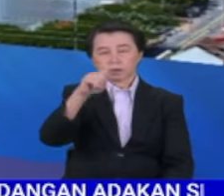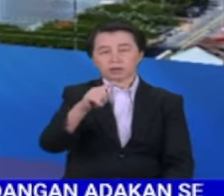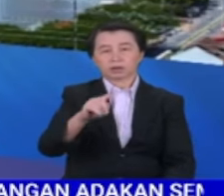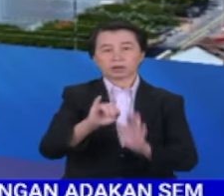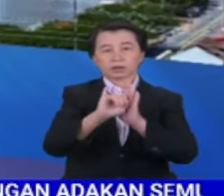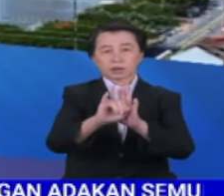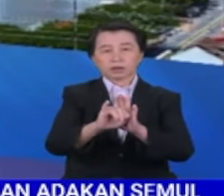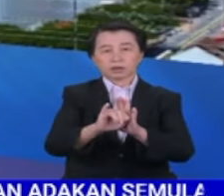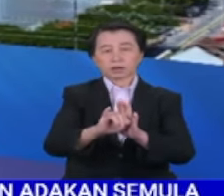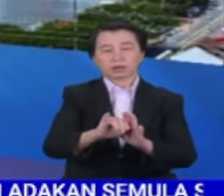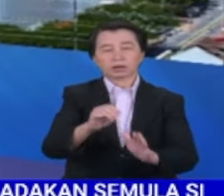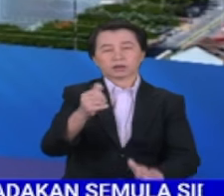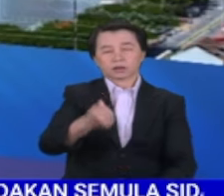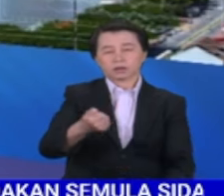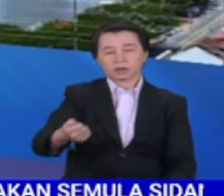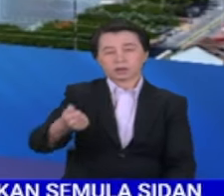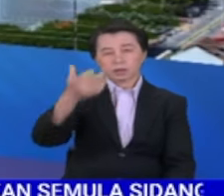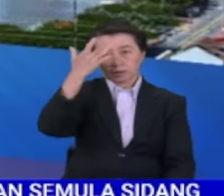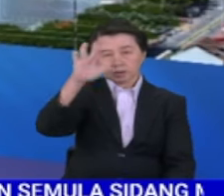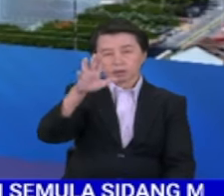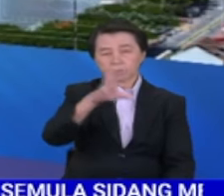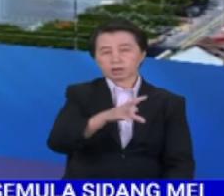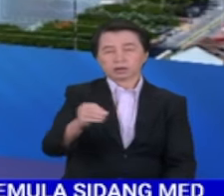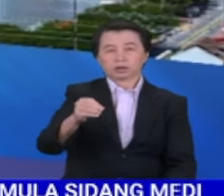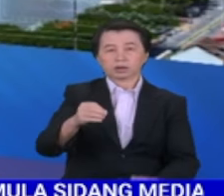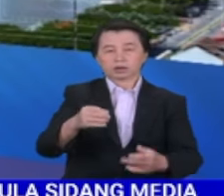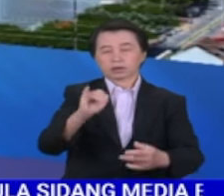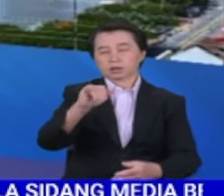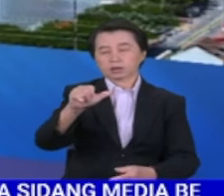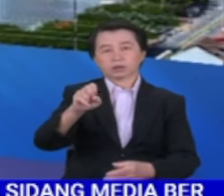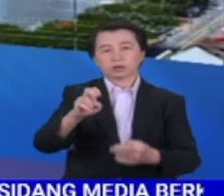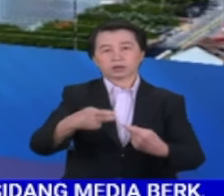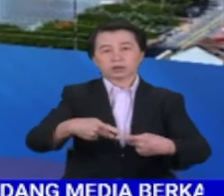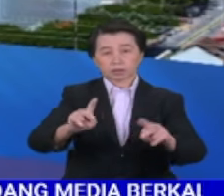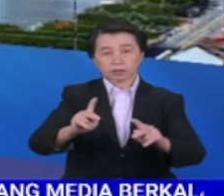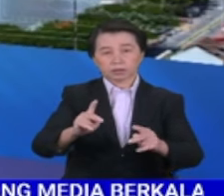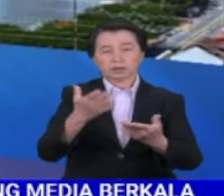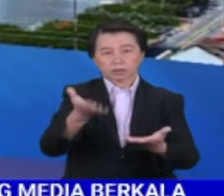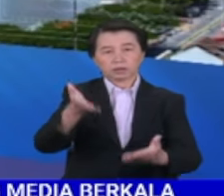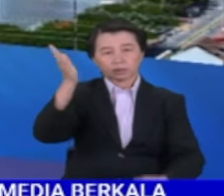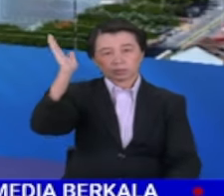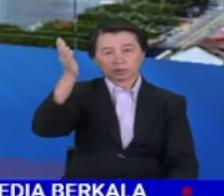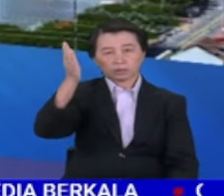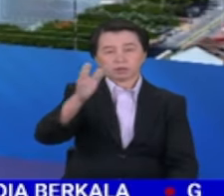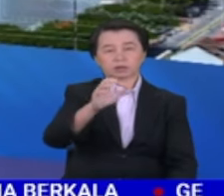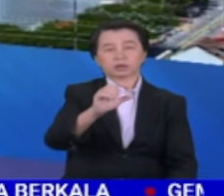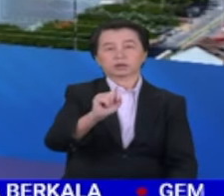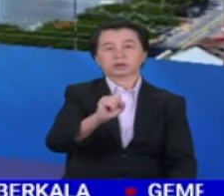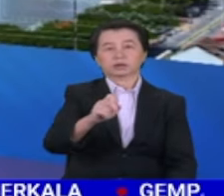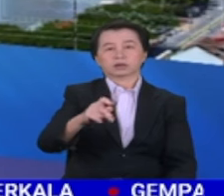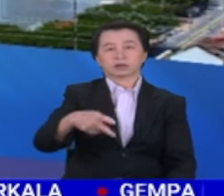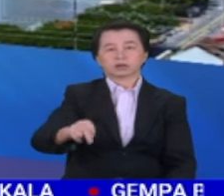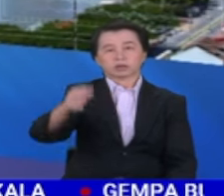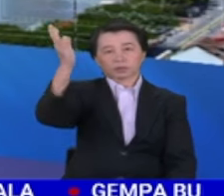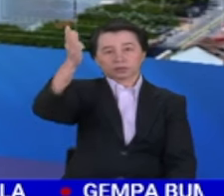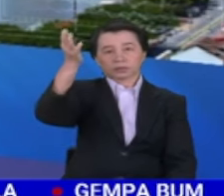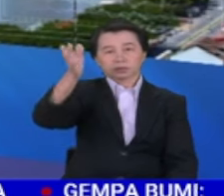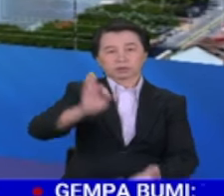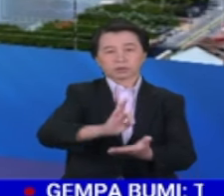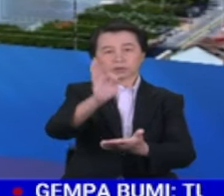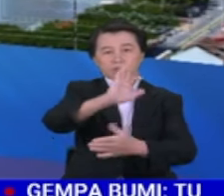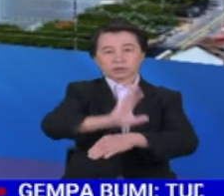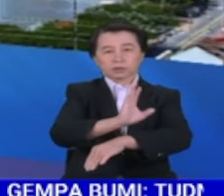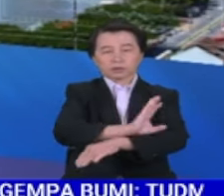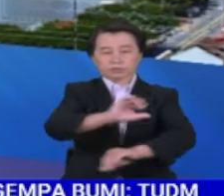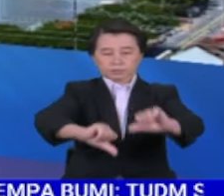Image issues akan disampaikan oleh Ali SDI yang juga penyiar faculty